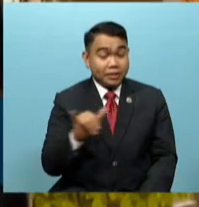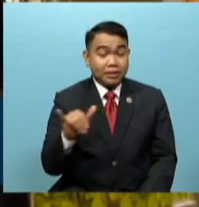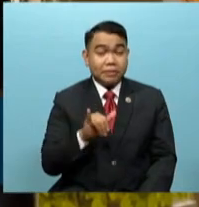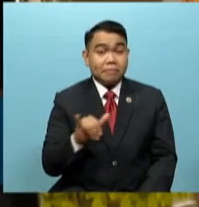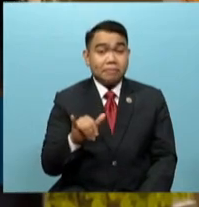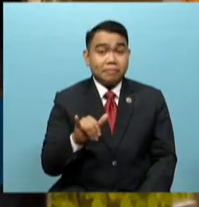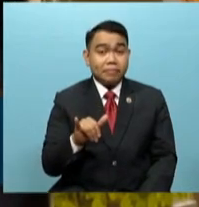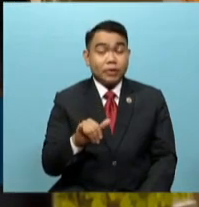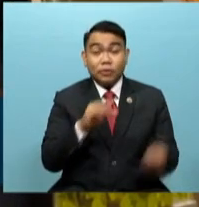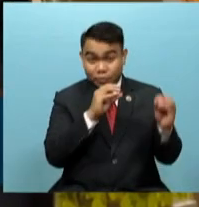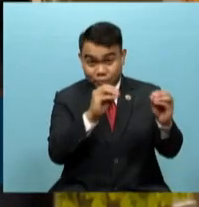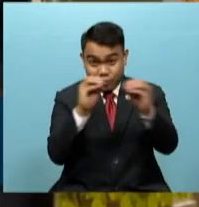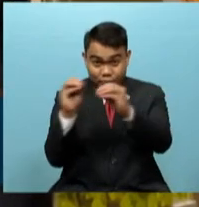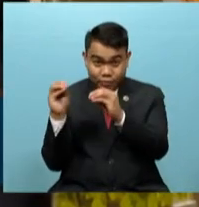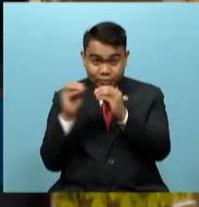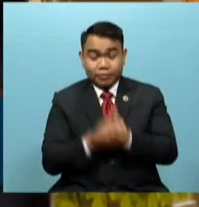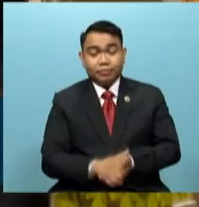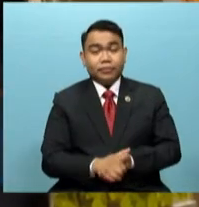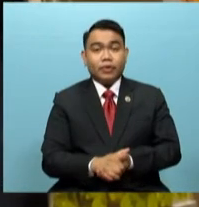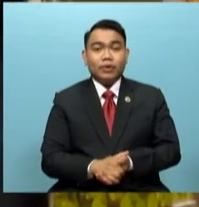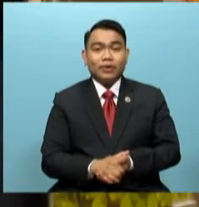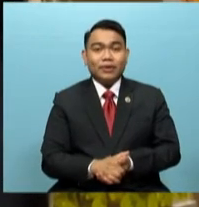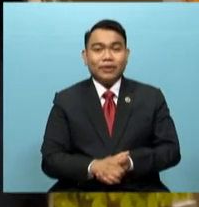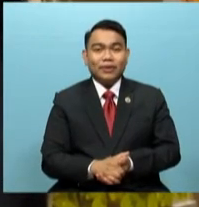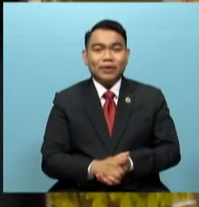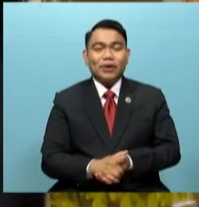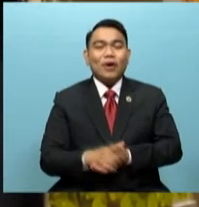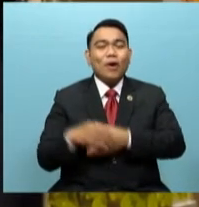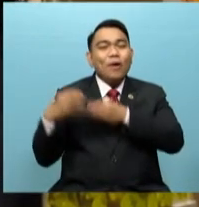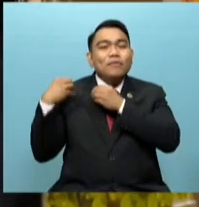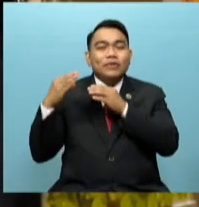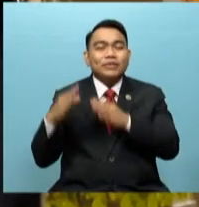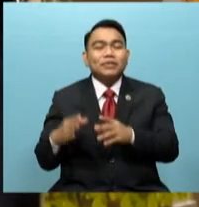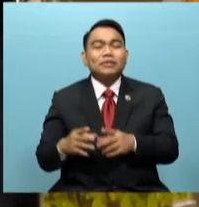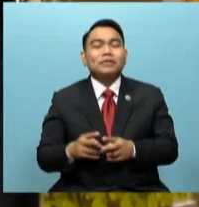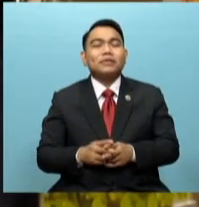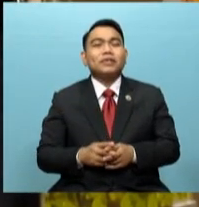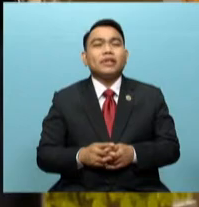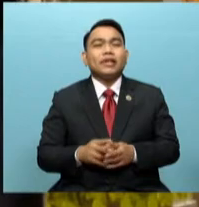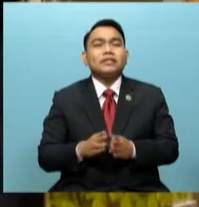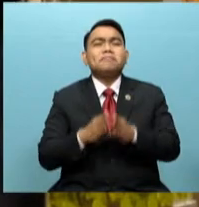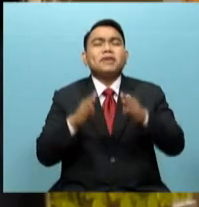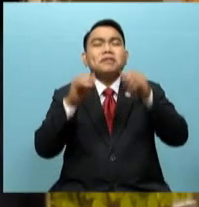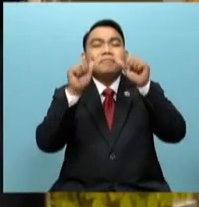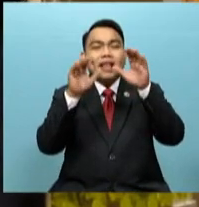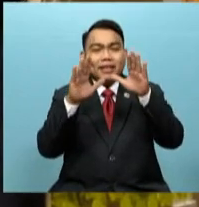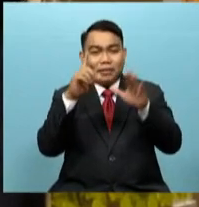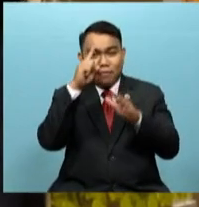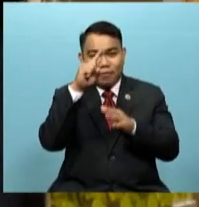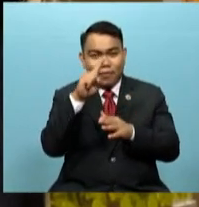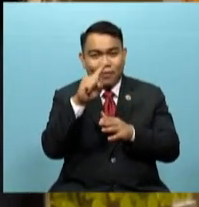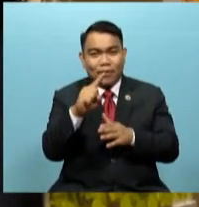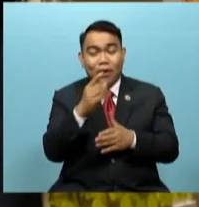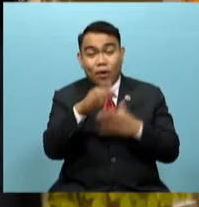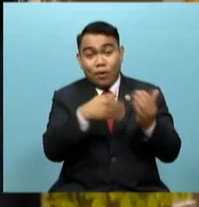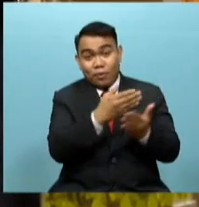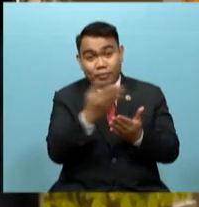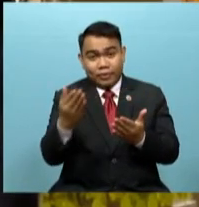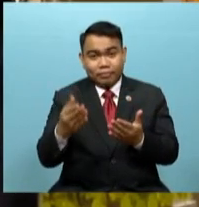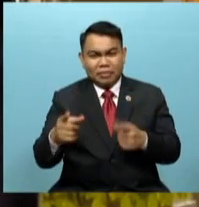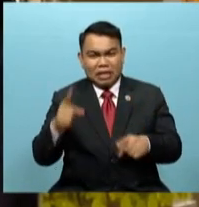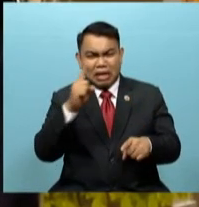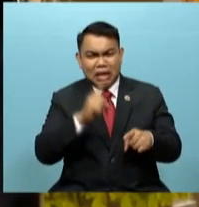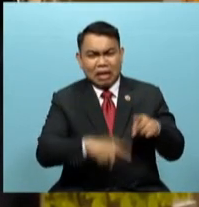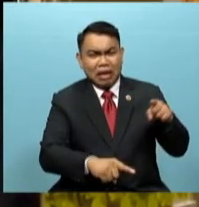atin, ang pagiging may tungkulin po, ito po yung napakahalagang biyaya po sa atin po. Wala pong maitutumbas